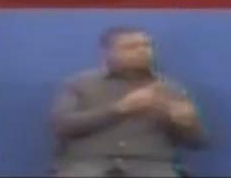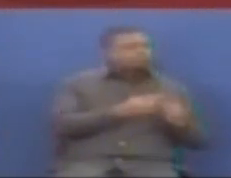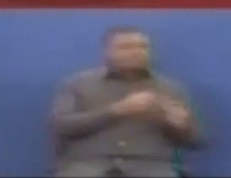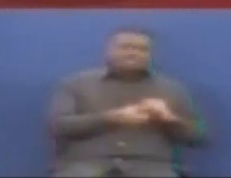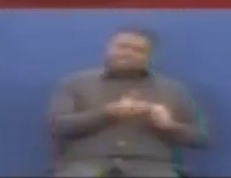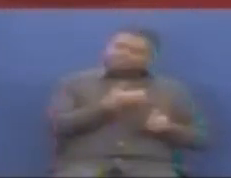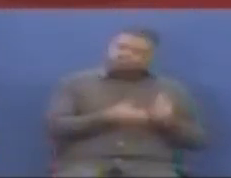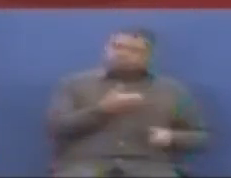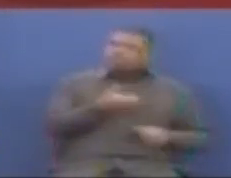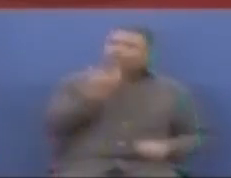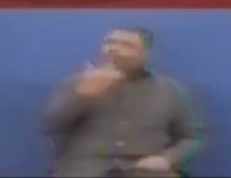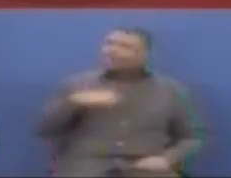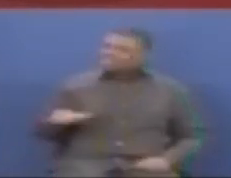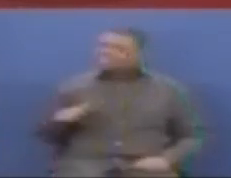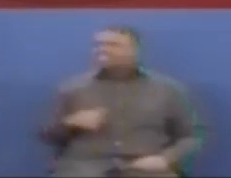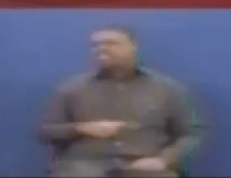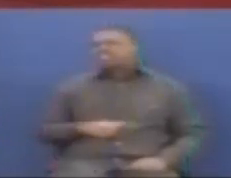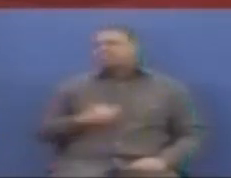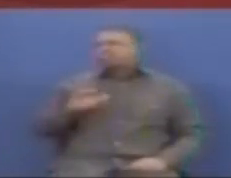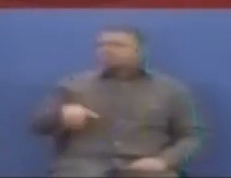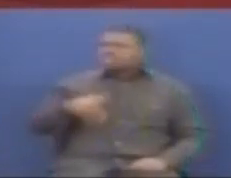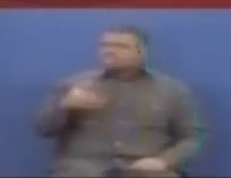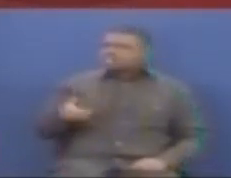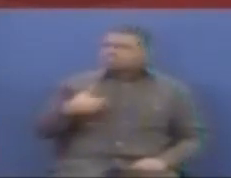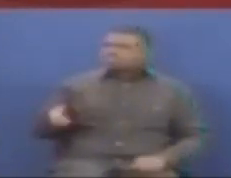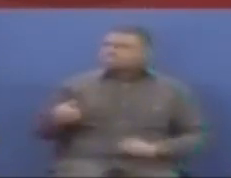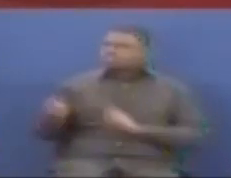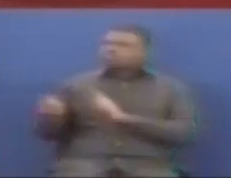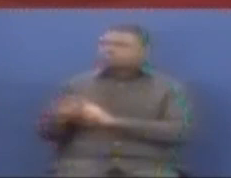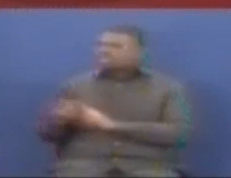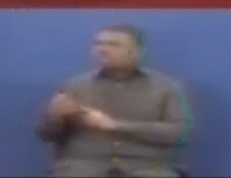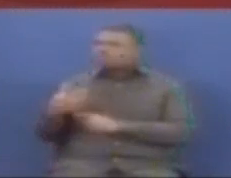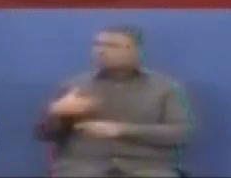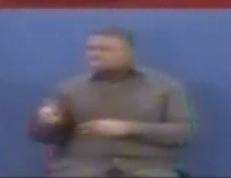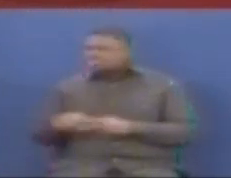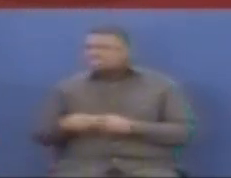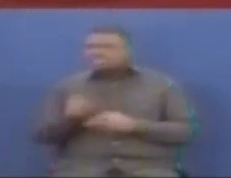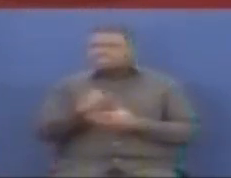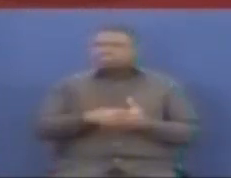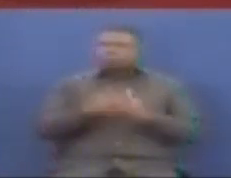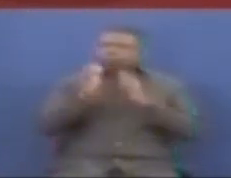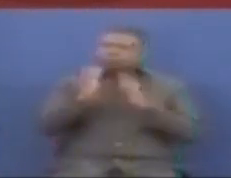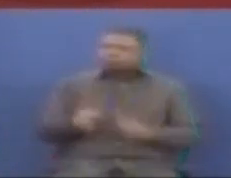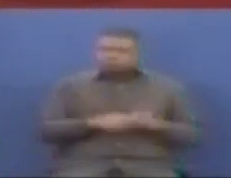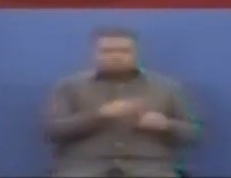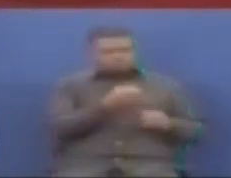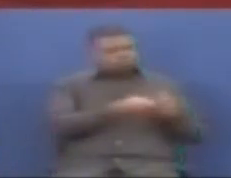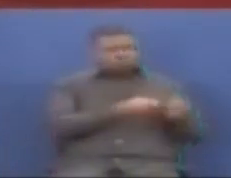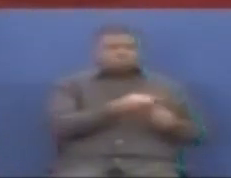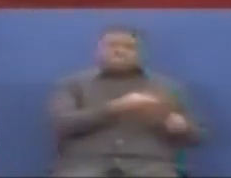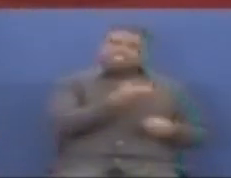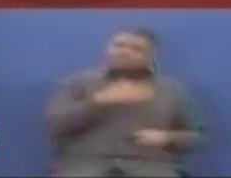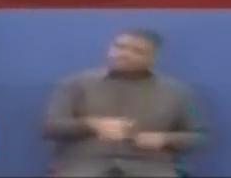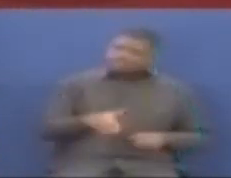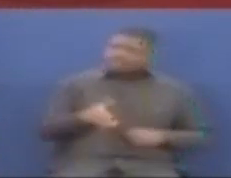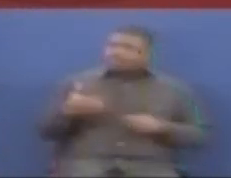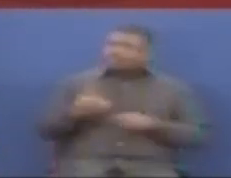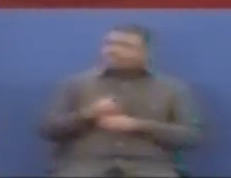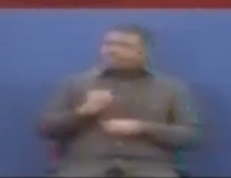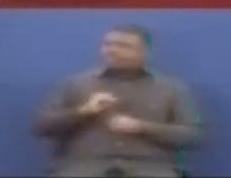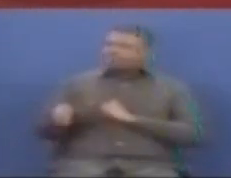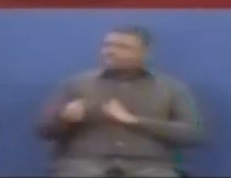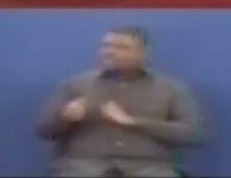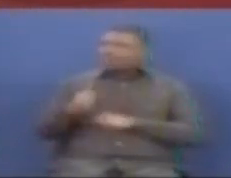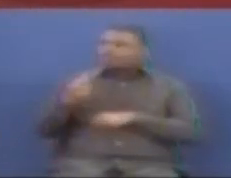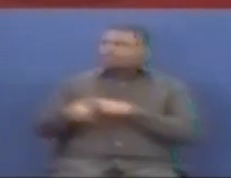na baadaye nikaenda wizarani tukakutana na waziri, tukakutana na katibu mkuu na wakurugenzi wote wa maji, tukapata kibali ya miradi miwili, mradi wa